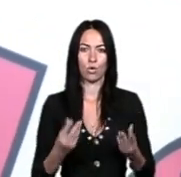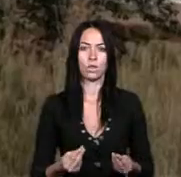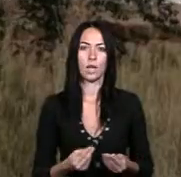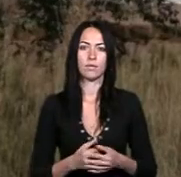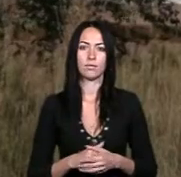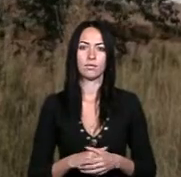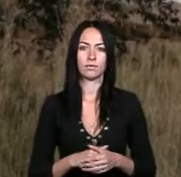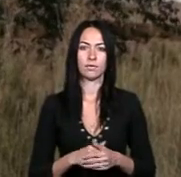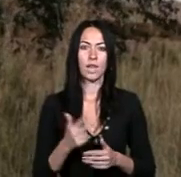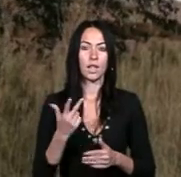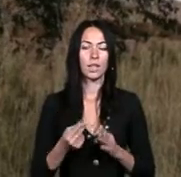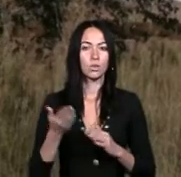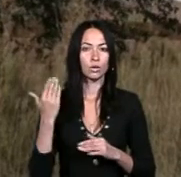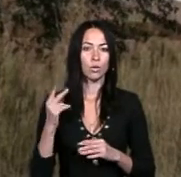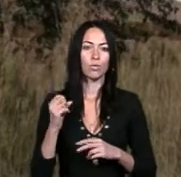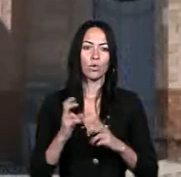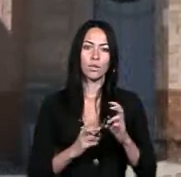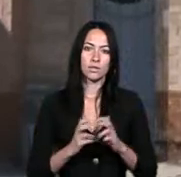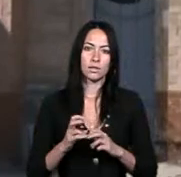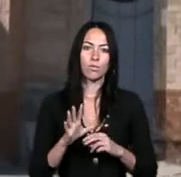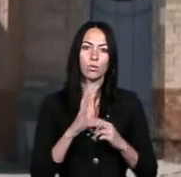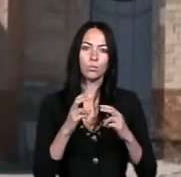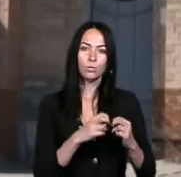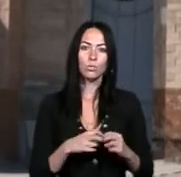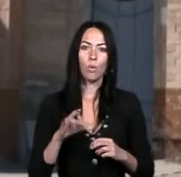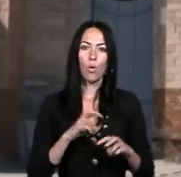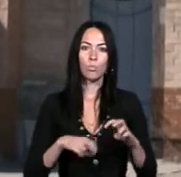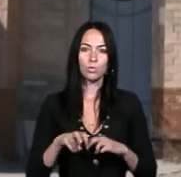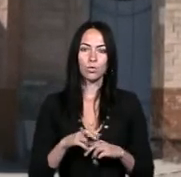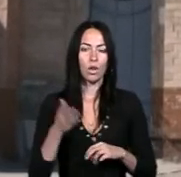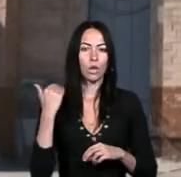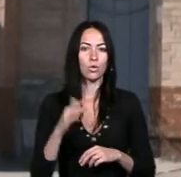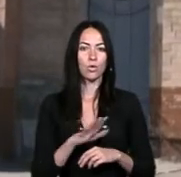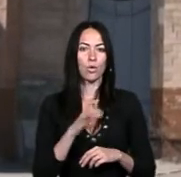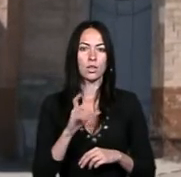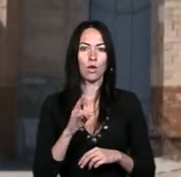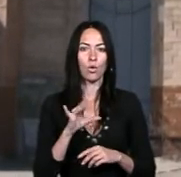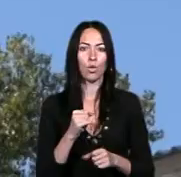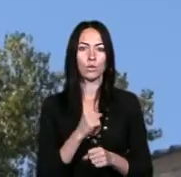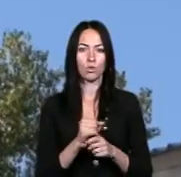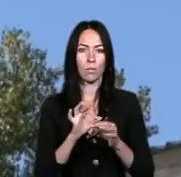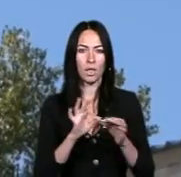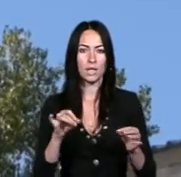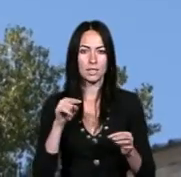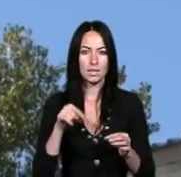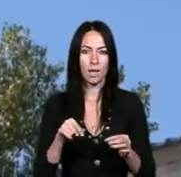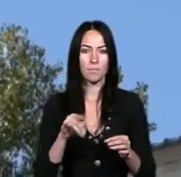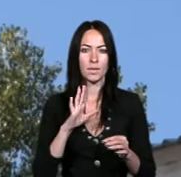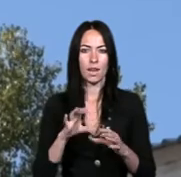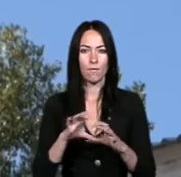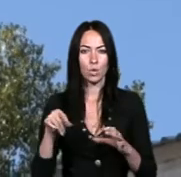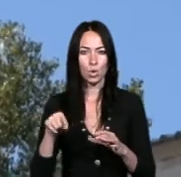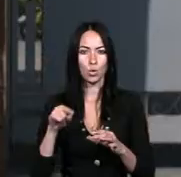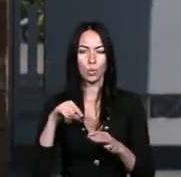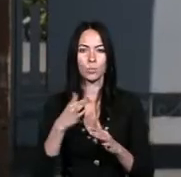день. Три дні тому на заводі провели обшуки. Тоді ж екологи зробили заміри у домовій трубі та котлі. На результати чекають до